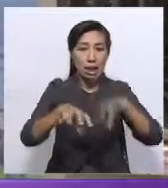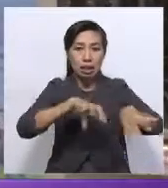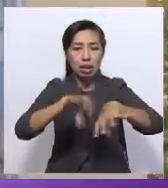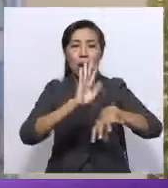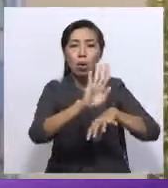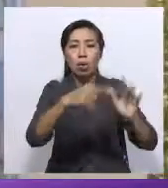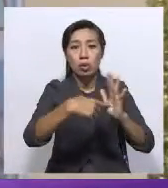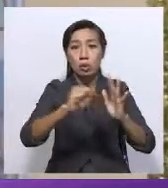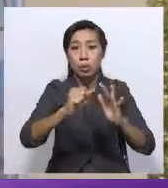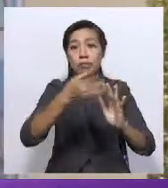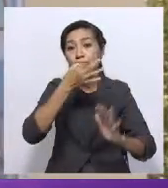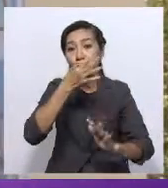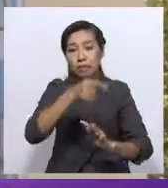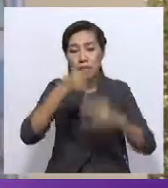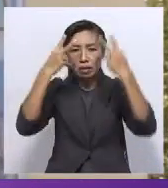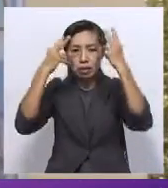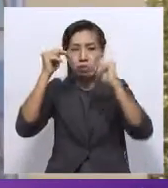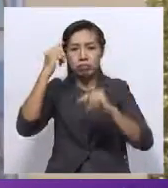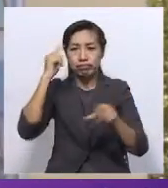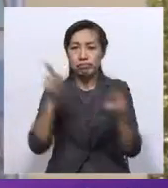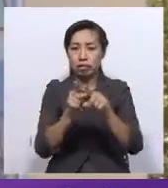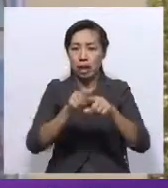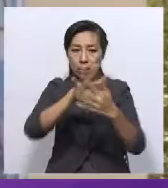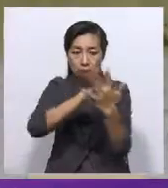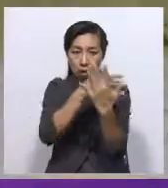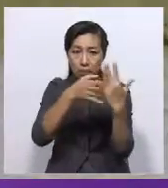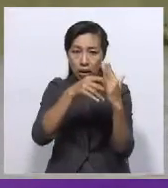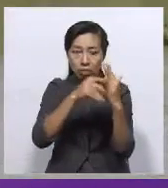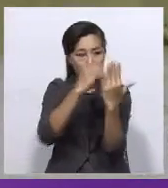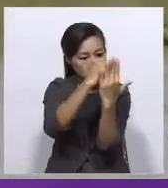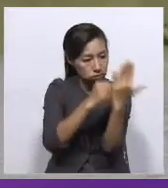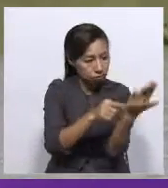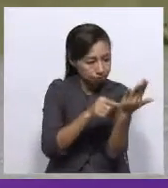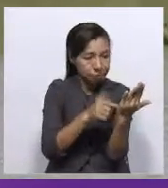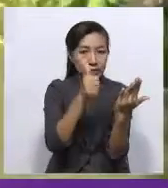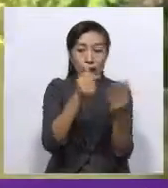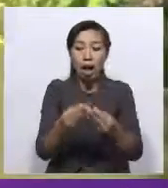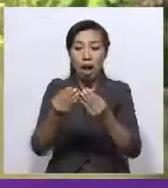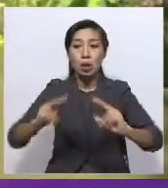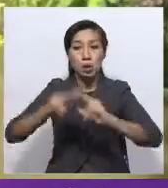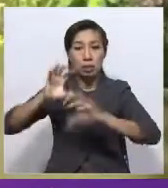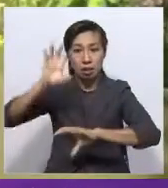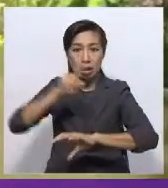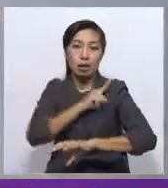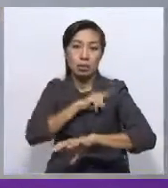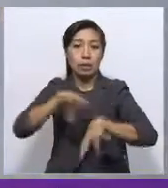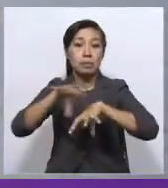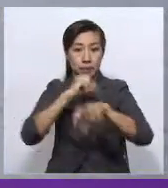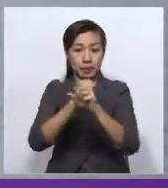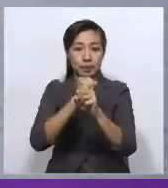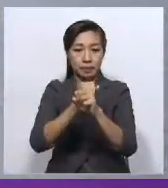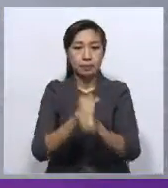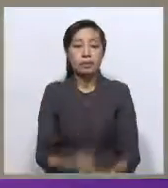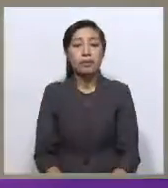ทรสาครโดยนายกรัฐมนตรีเห็นชอบในหลักการและมอบหมายให้กระทรวงมหาดไทยเป็นเจ้าภาพในการดำเนิน